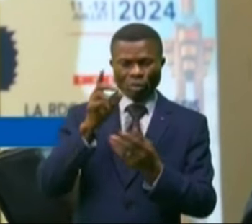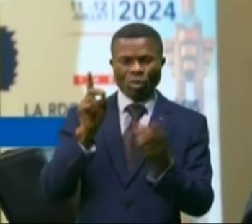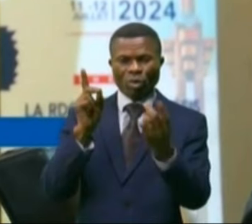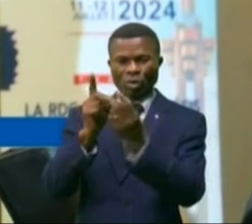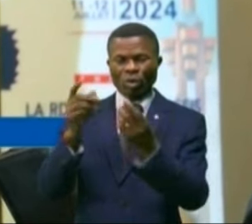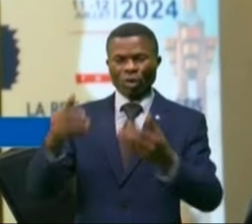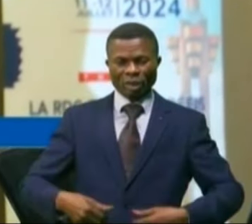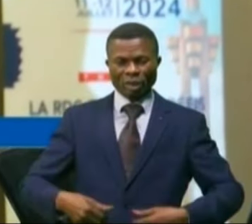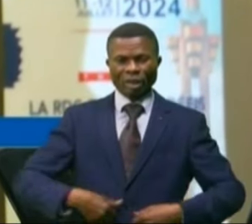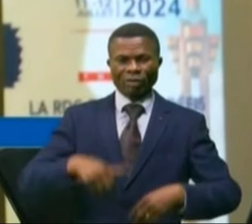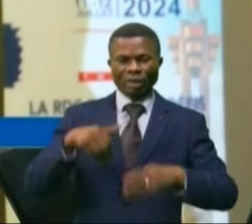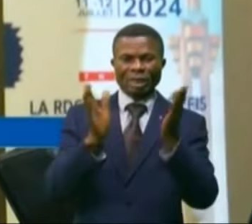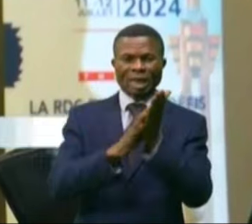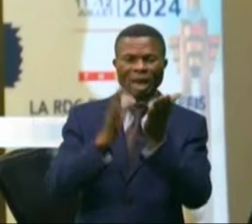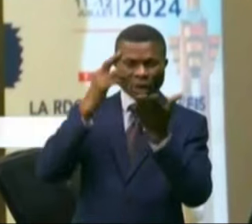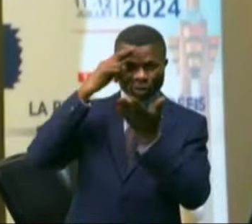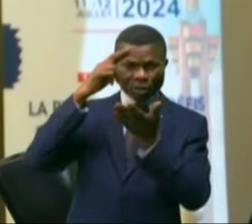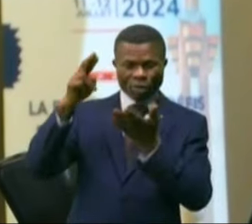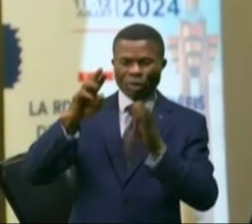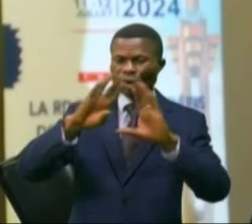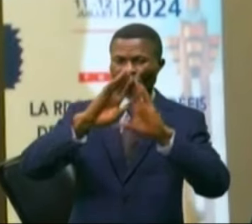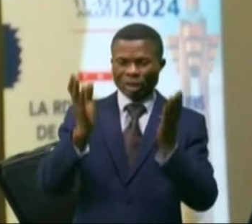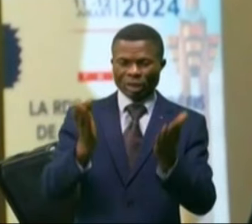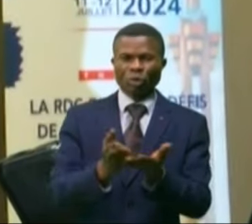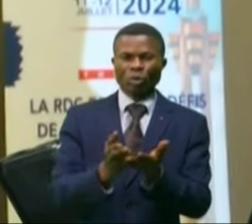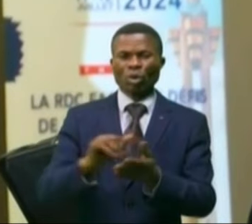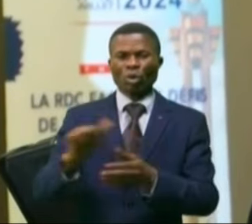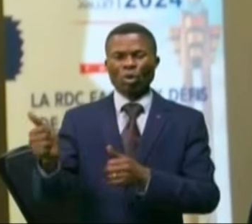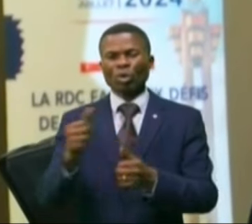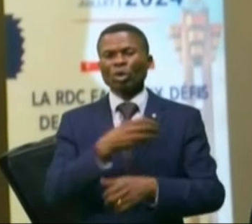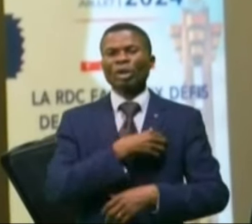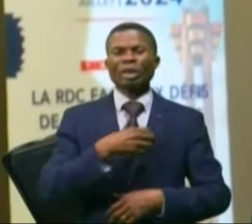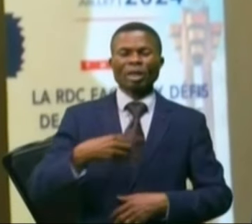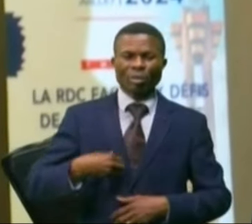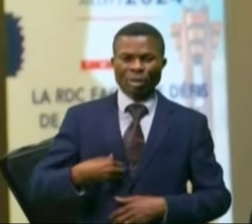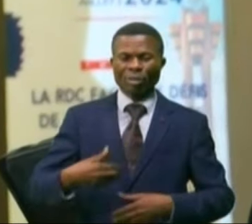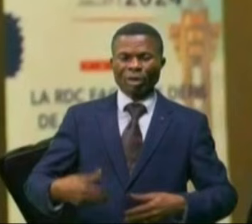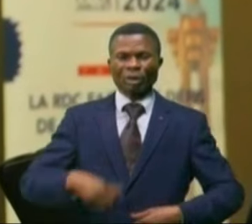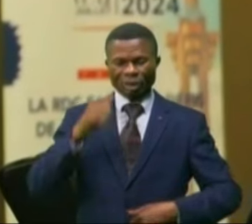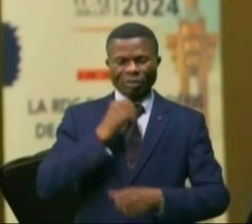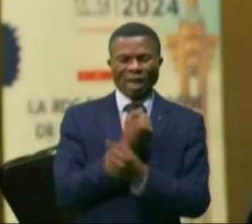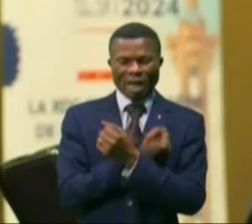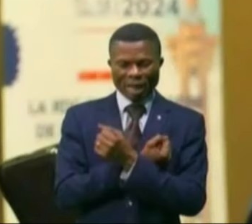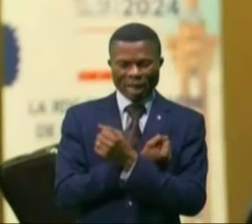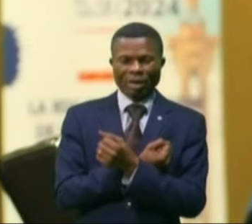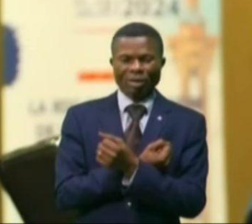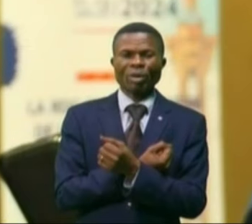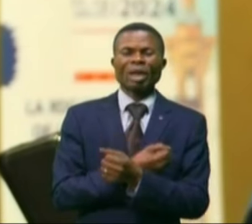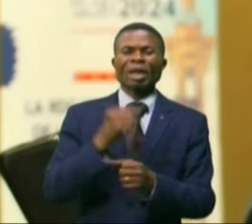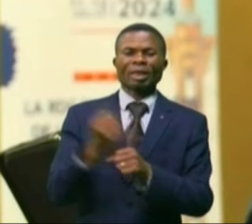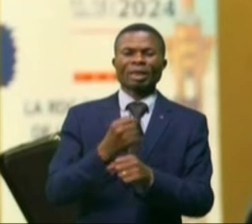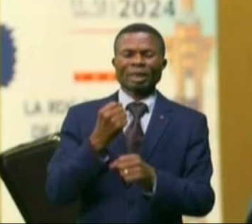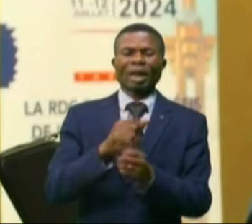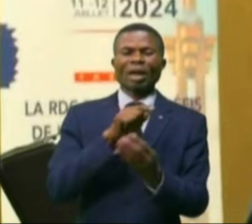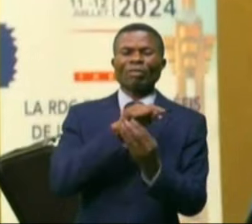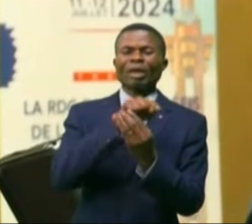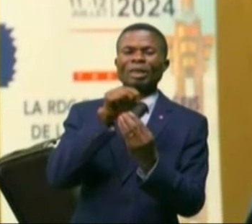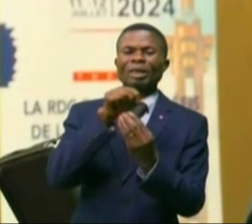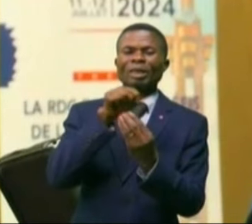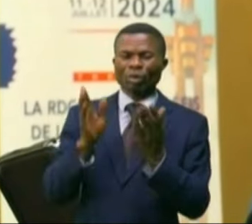les universités, mais également vers toutes les autres dames qui ont le goût et qui ont l'amour de la profession, de faire en sorte